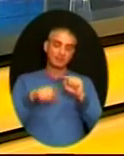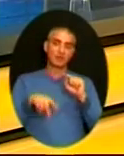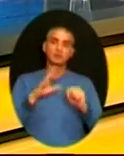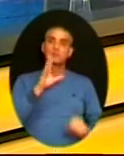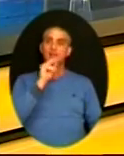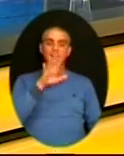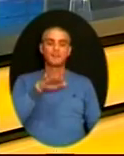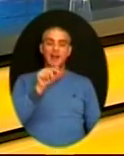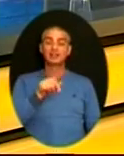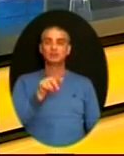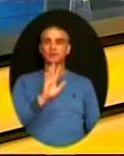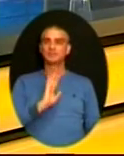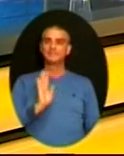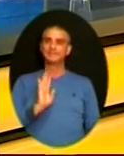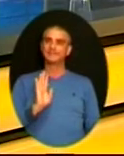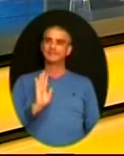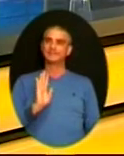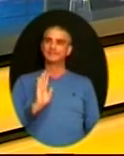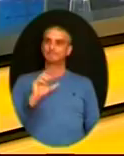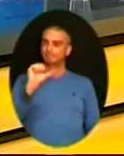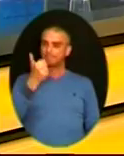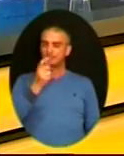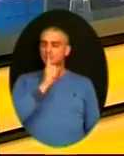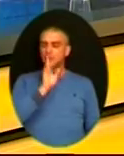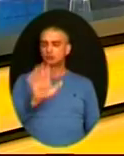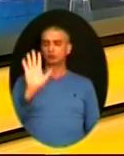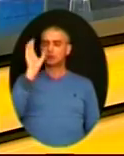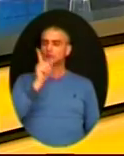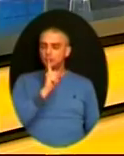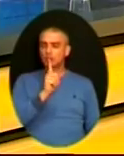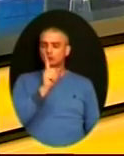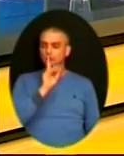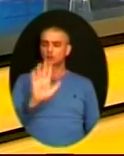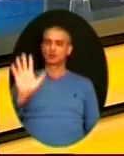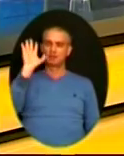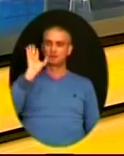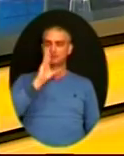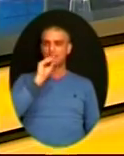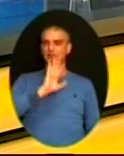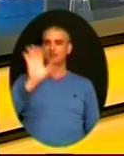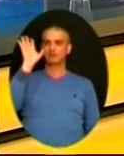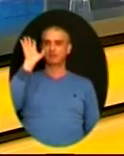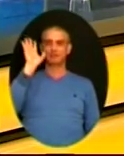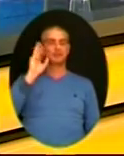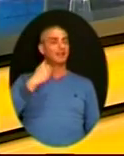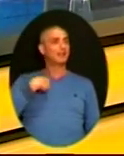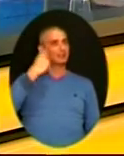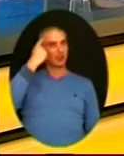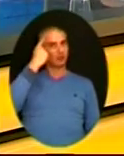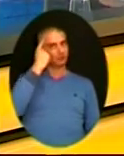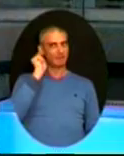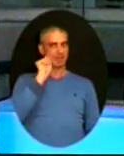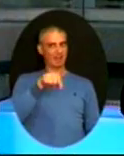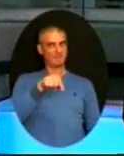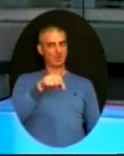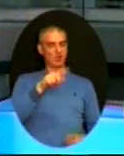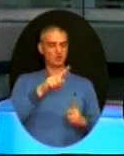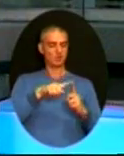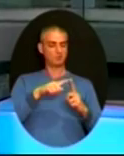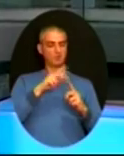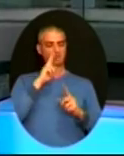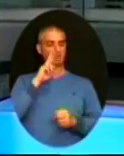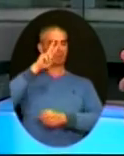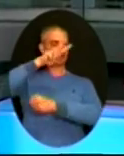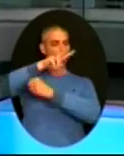מגיע לאזורים האלה, א', תשתוק, תשתוק, תשתוק, תשתוק, די. לא, אני גם חושבת שלבוא וככה להתנסה